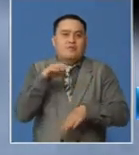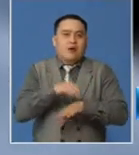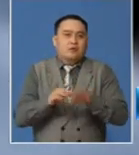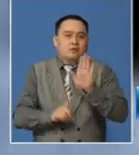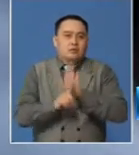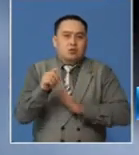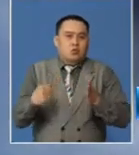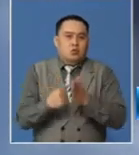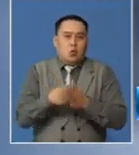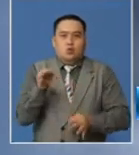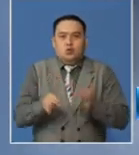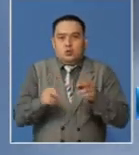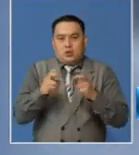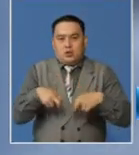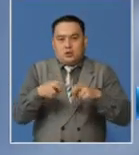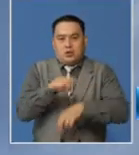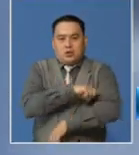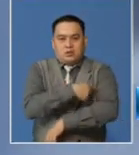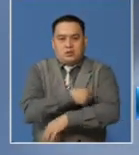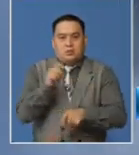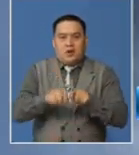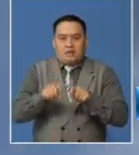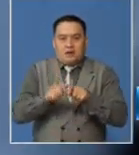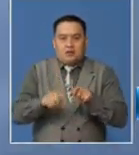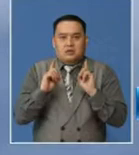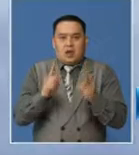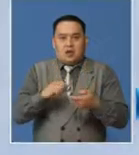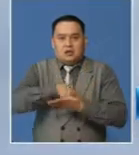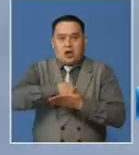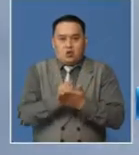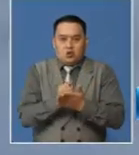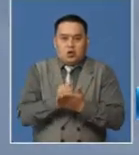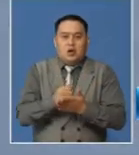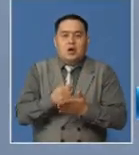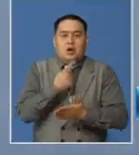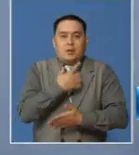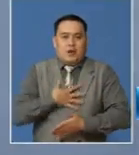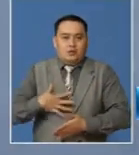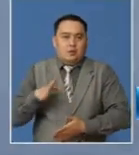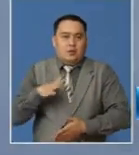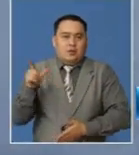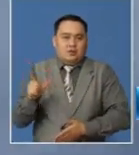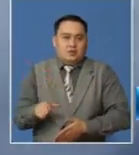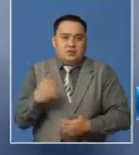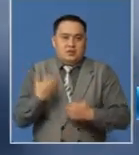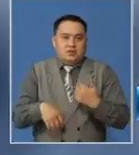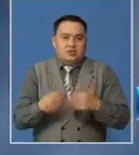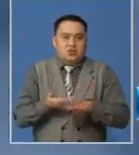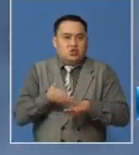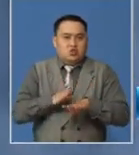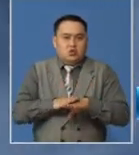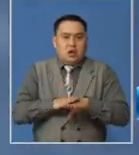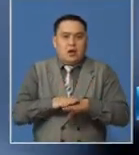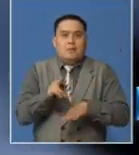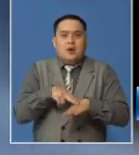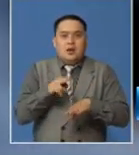факту назначена и проведена судебно-медицинская экспертиза, согласно заключению которой пострадавший подросток получил травмы средней степени тяжести.